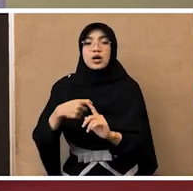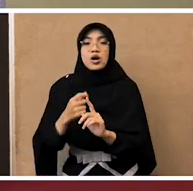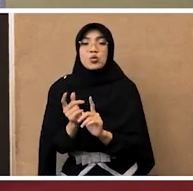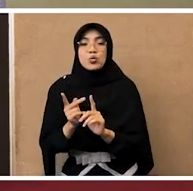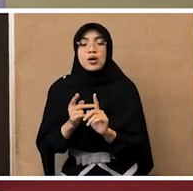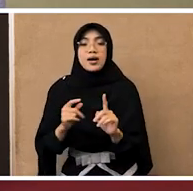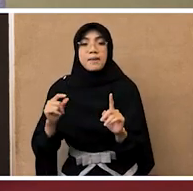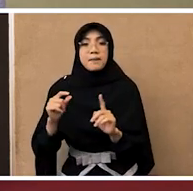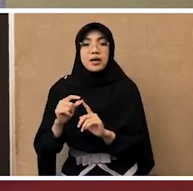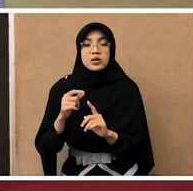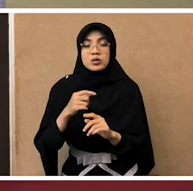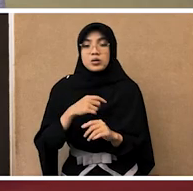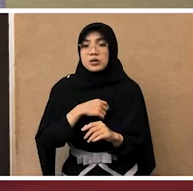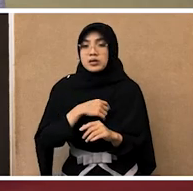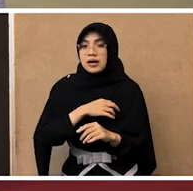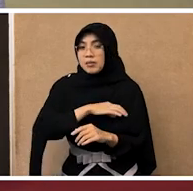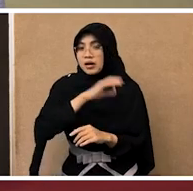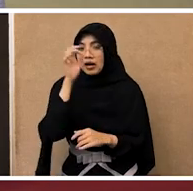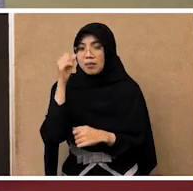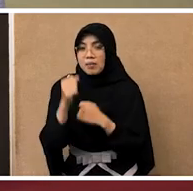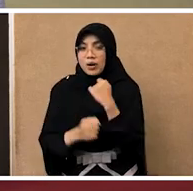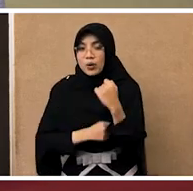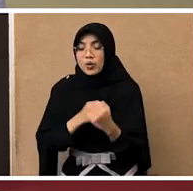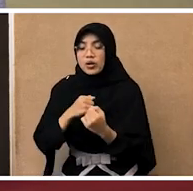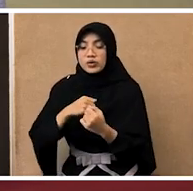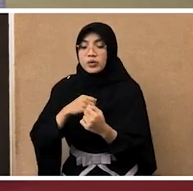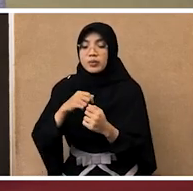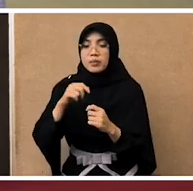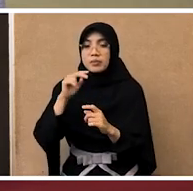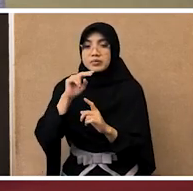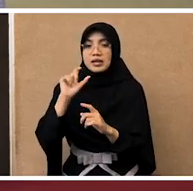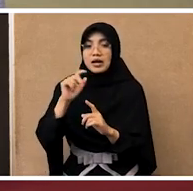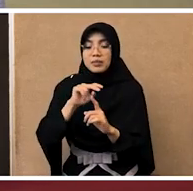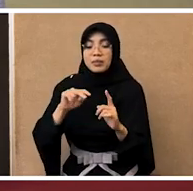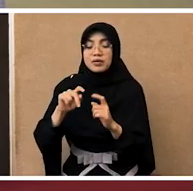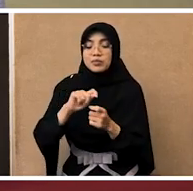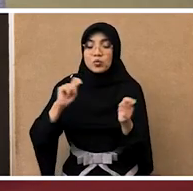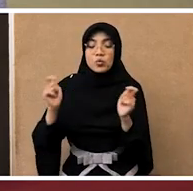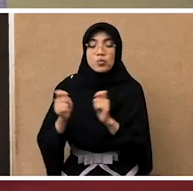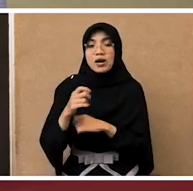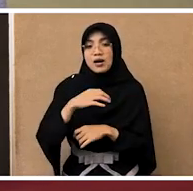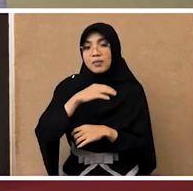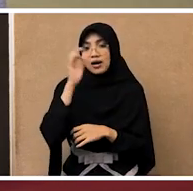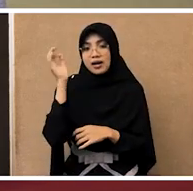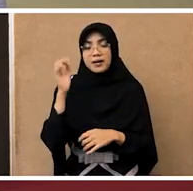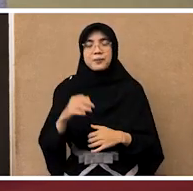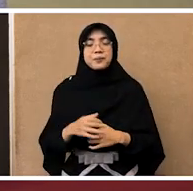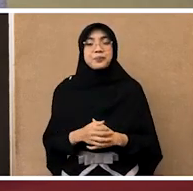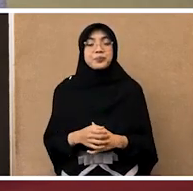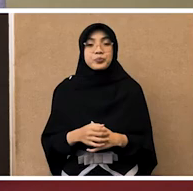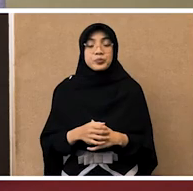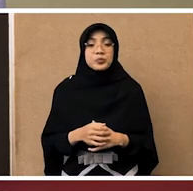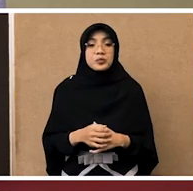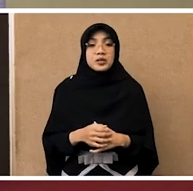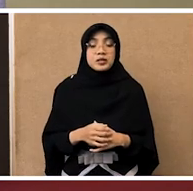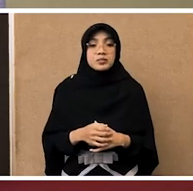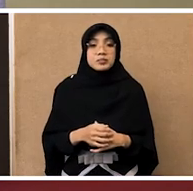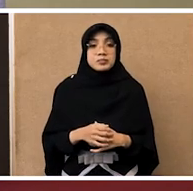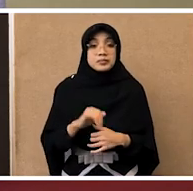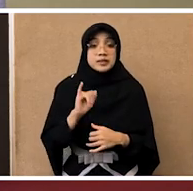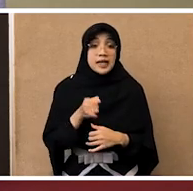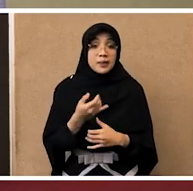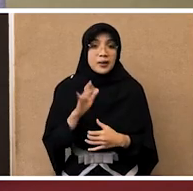tidak melakukan atau tidak adanya perubahan paradigma di tataran para perumus dan agar